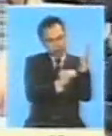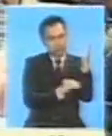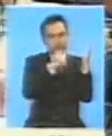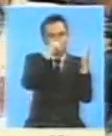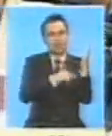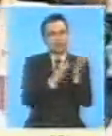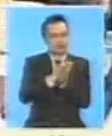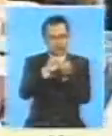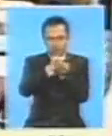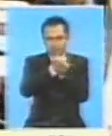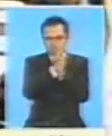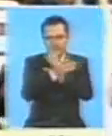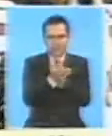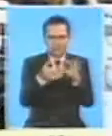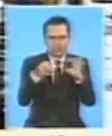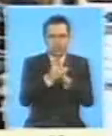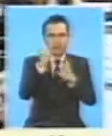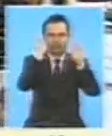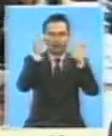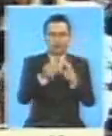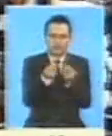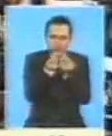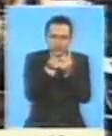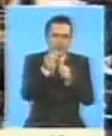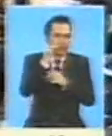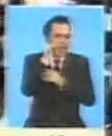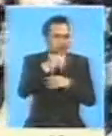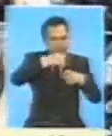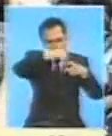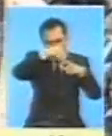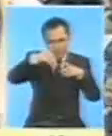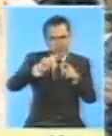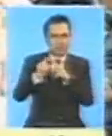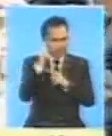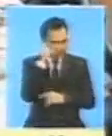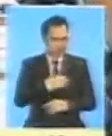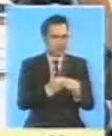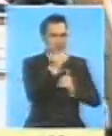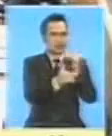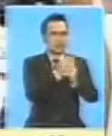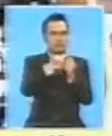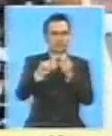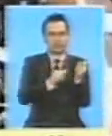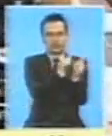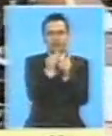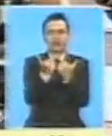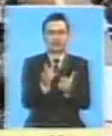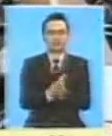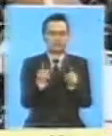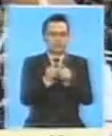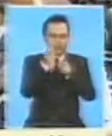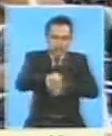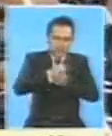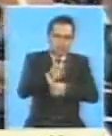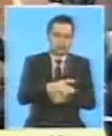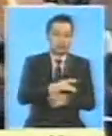ไรเรื่องดินเรื่องน้ำเรื่องสภาพภูมิอากาศอะไรจะปลูกยังไงอะไรจะพัฒนาอย่างไรให้มีผลผลิตสูงขึ้นอะไรเหล่านี้ทั้งการเกษตรและการเลี้ยงสั